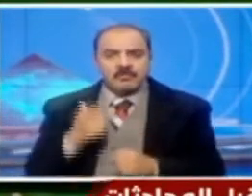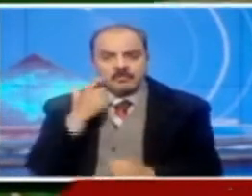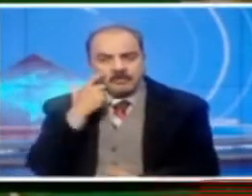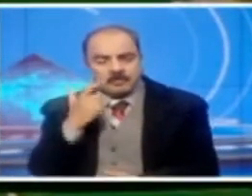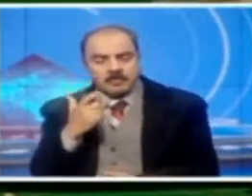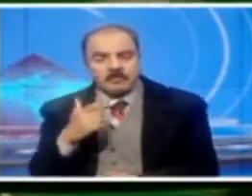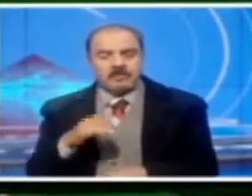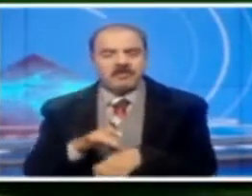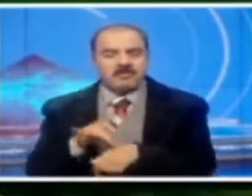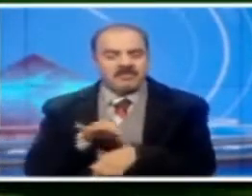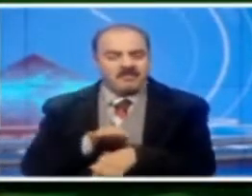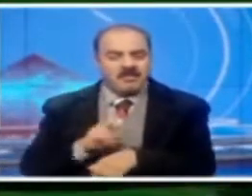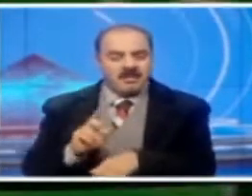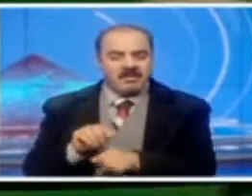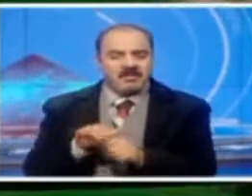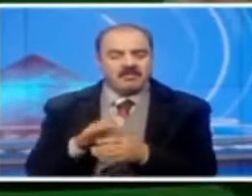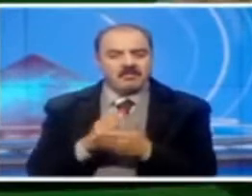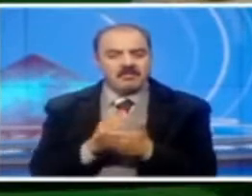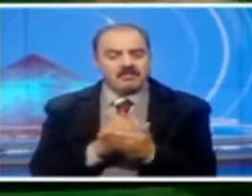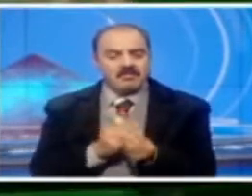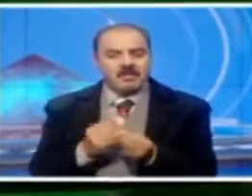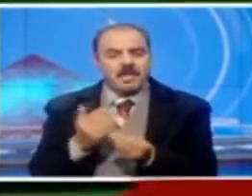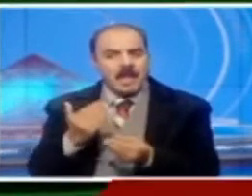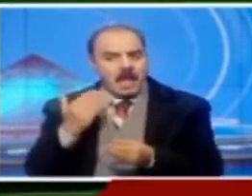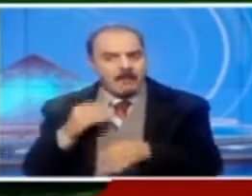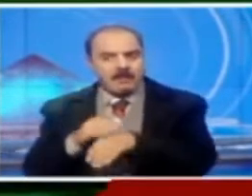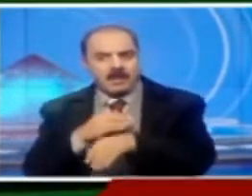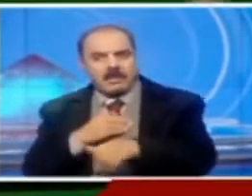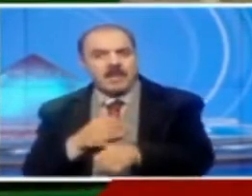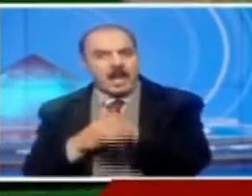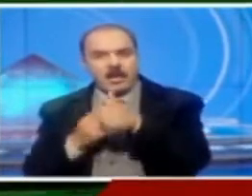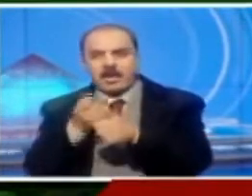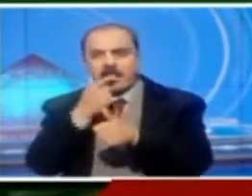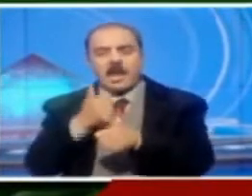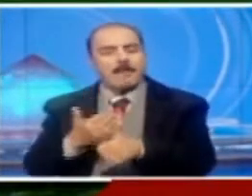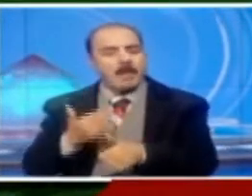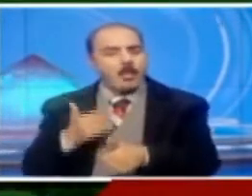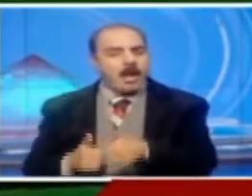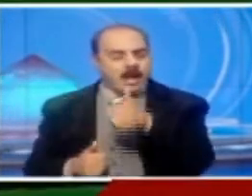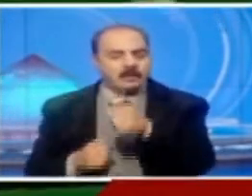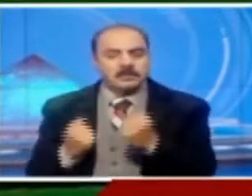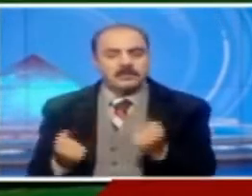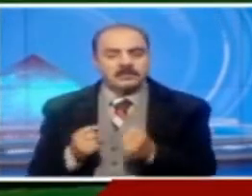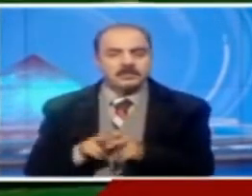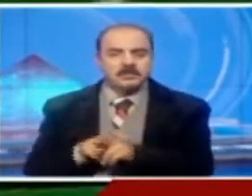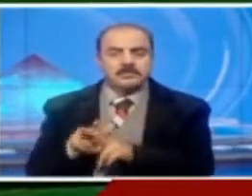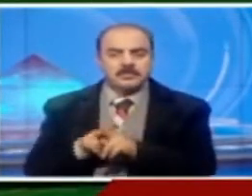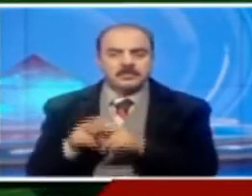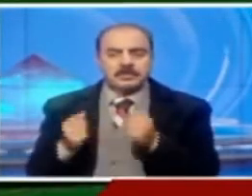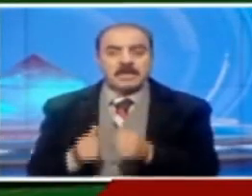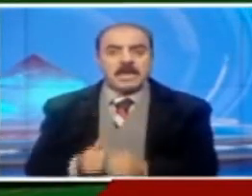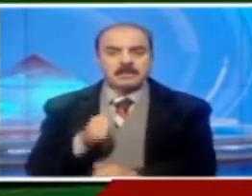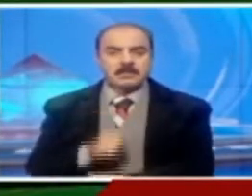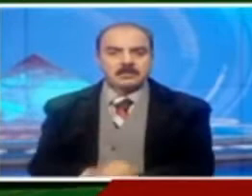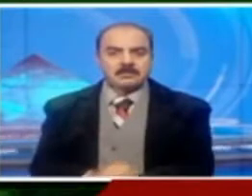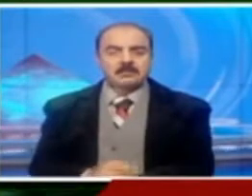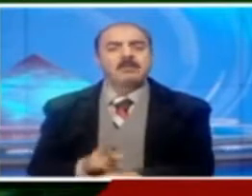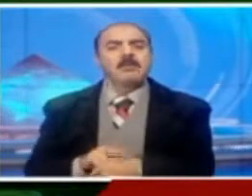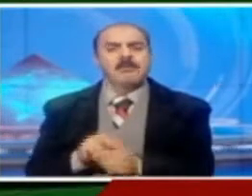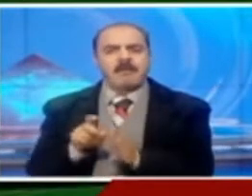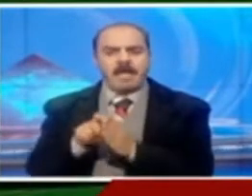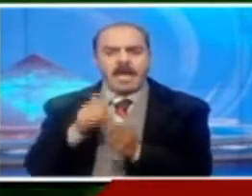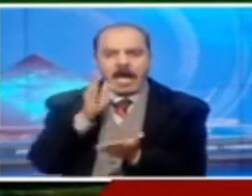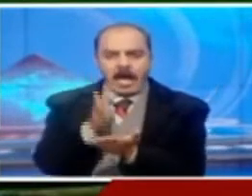من المرض، الاكتشاف المبكر، العلاج المبكر والتأهيل، وهي ضمن استراتيجية حقوق